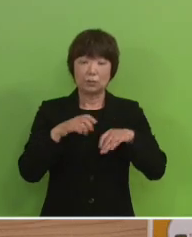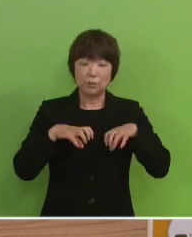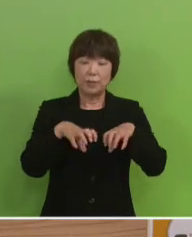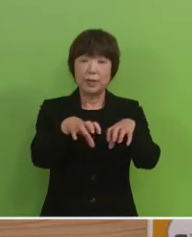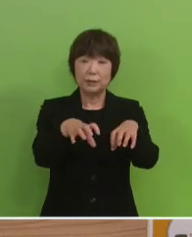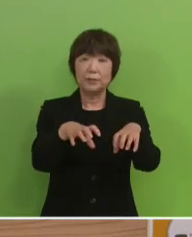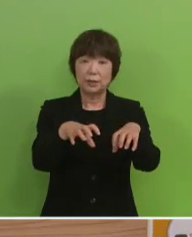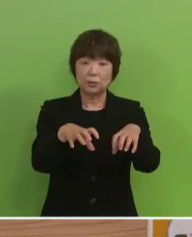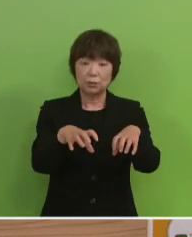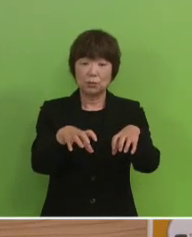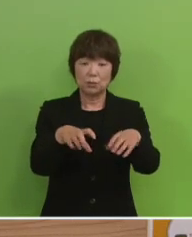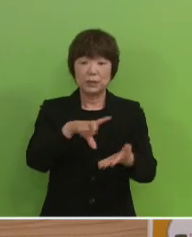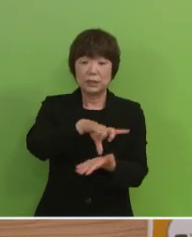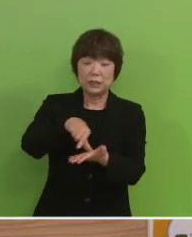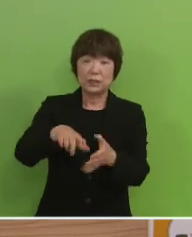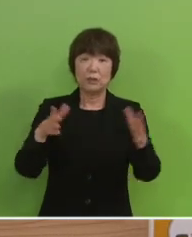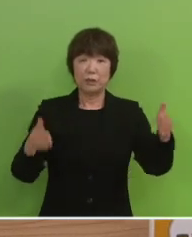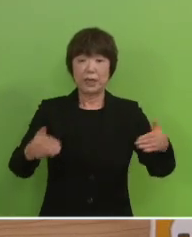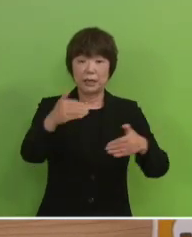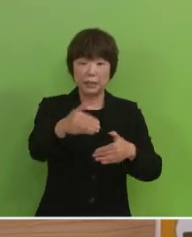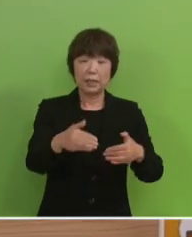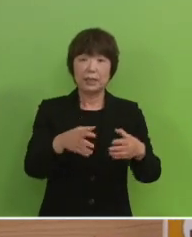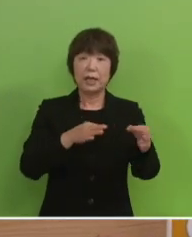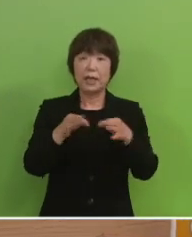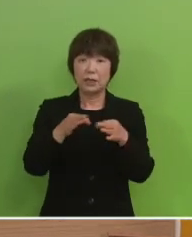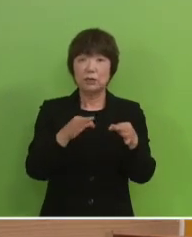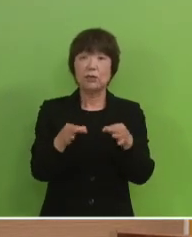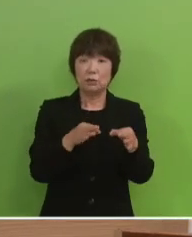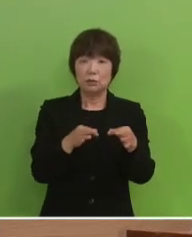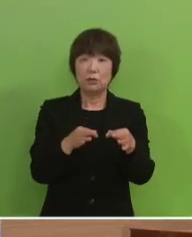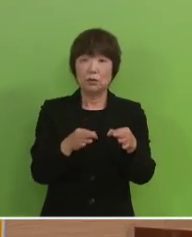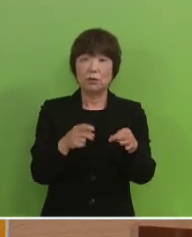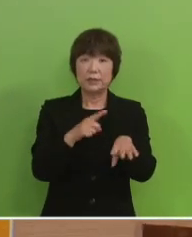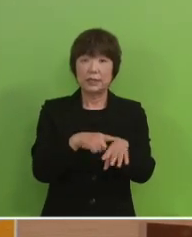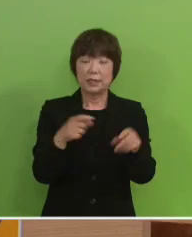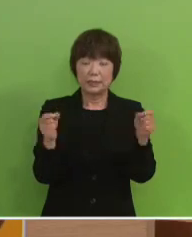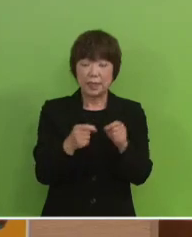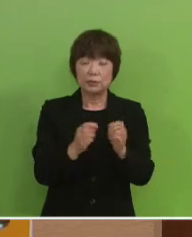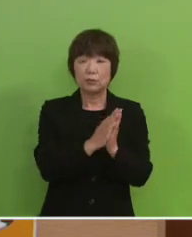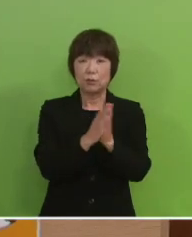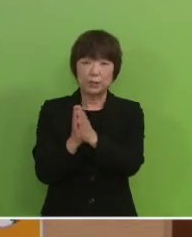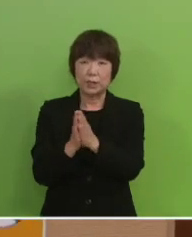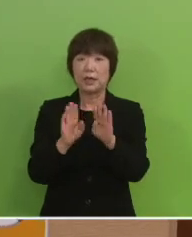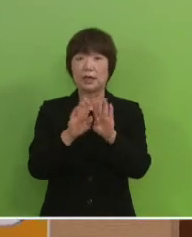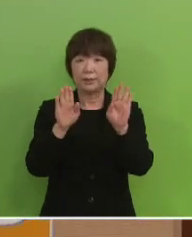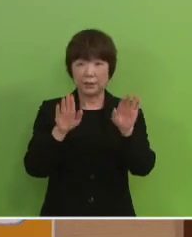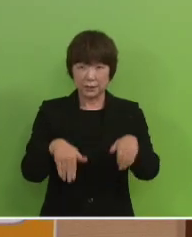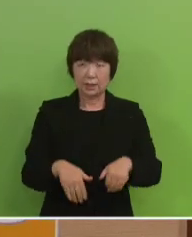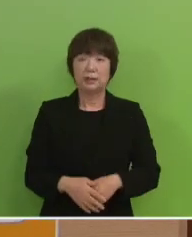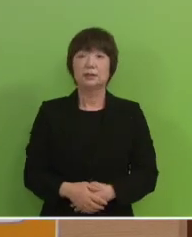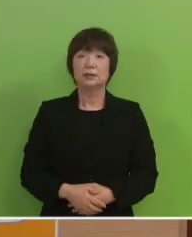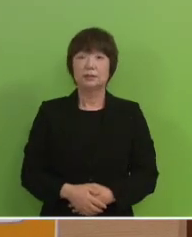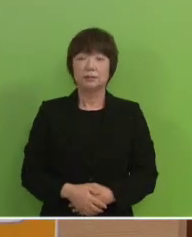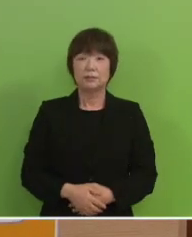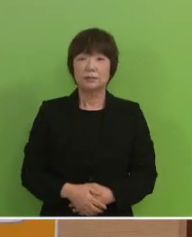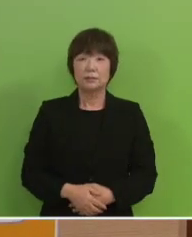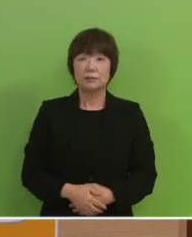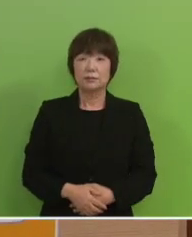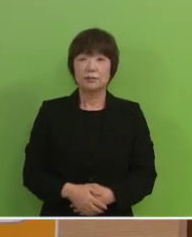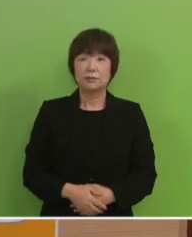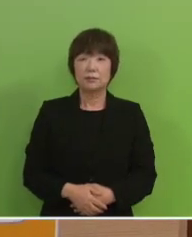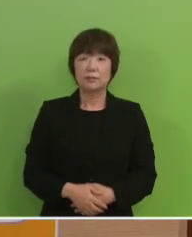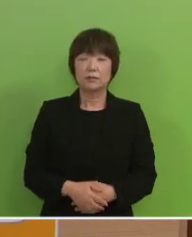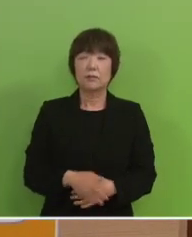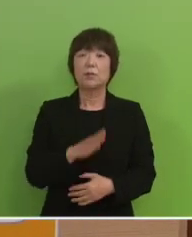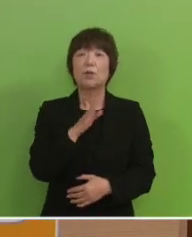のエリアを限定して営業時間の短縮が妖精がスタートいたしましたまああの本当